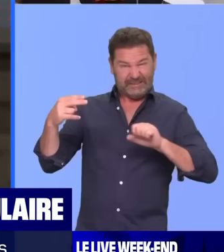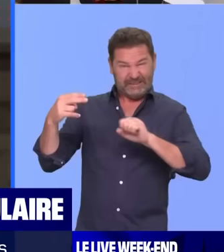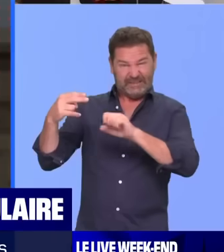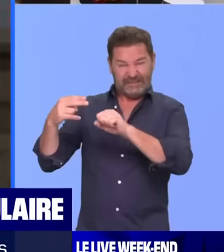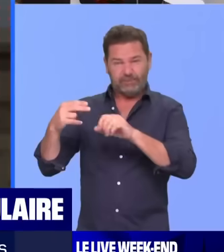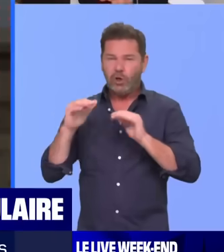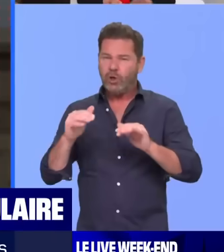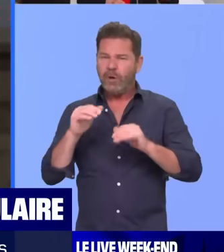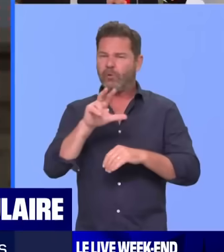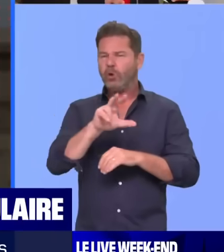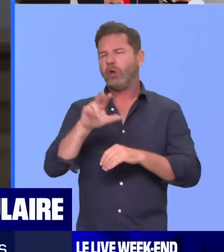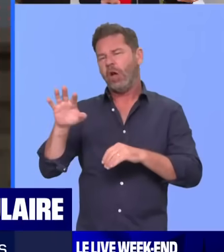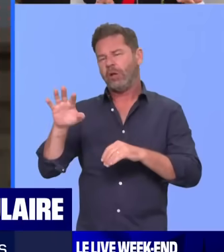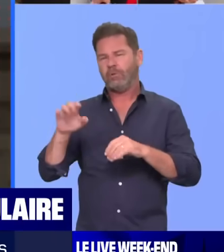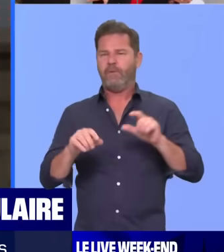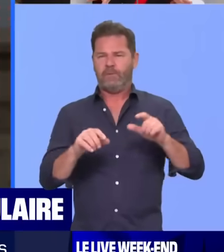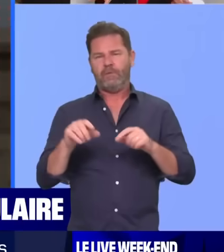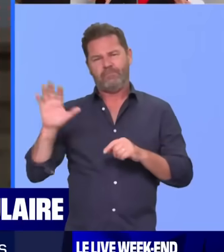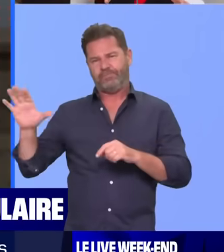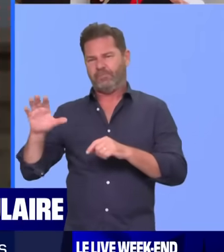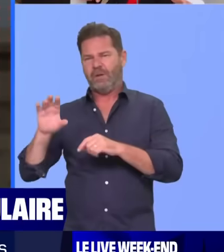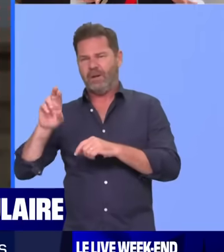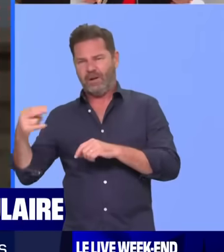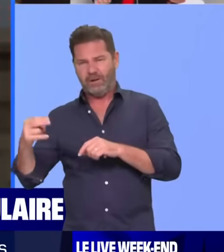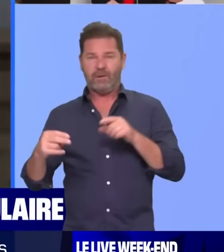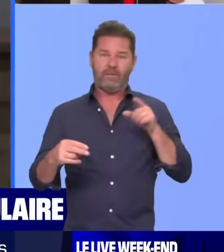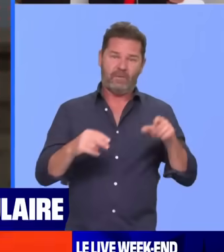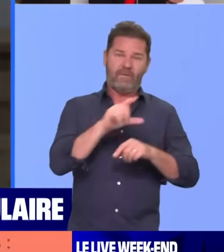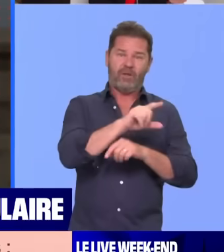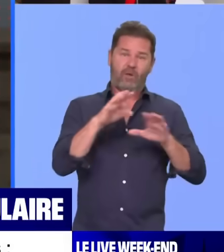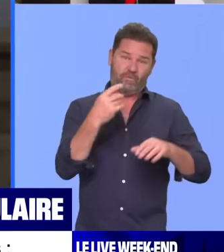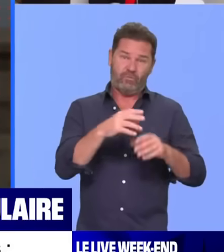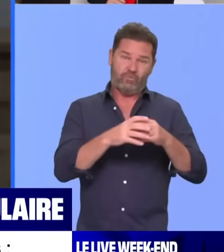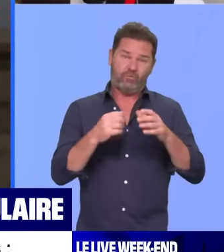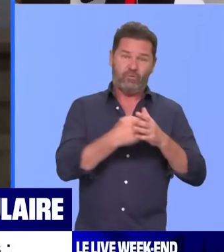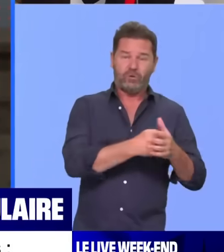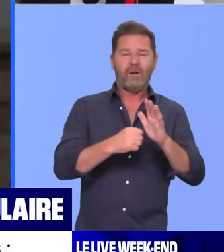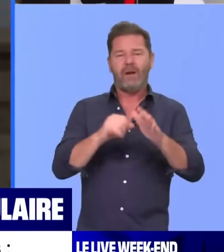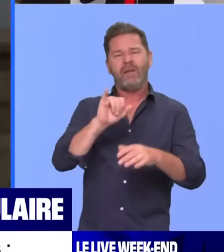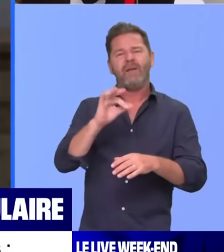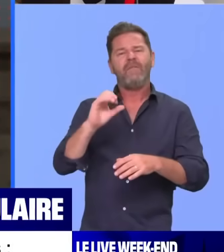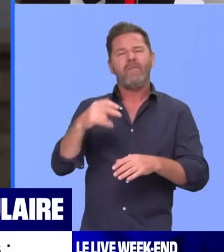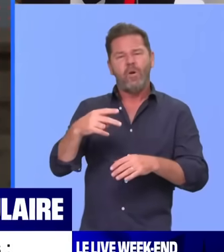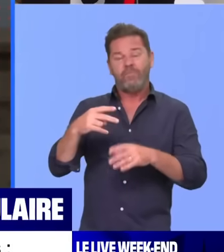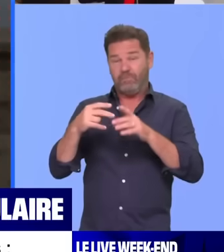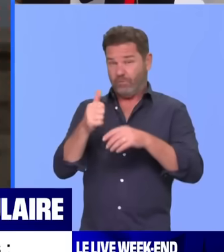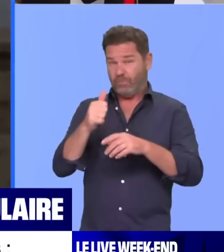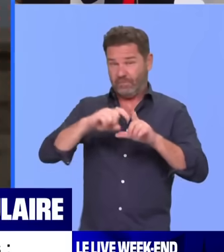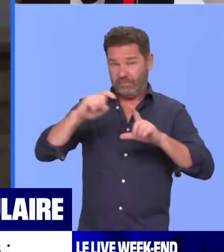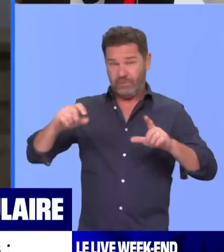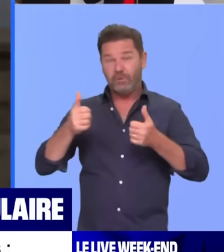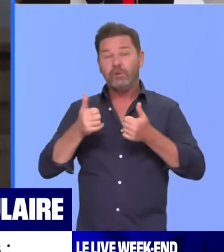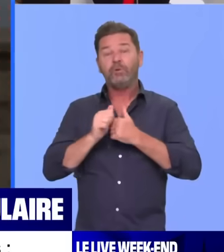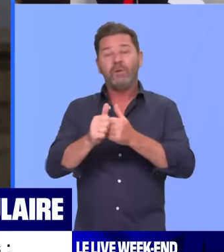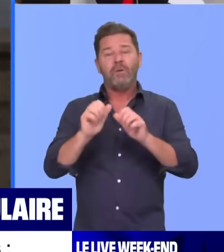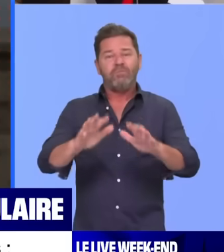est plutôt sur du 3429 hein là c'est le sondage vous c'est Ifop euh le sondage ifub donne en projection en terme de siège des